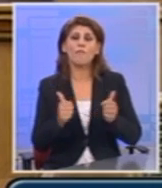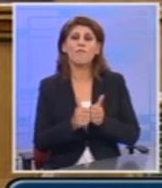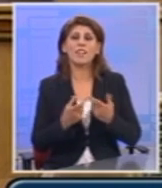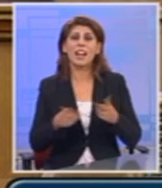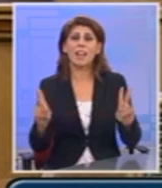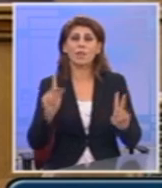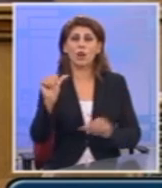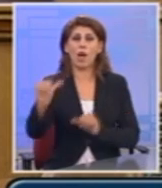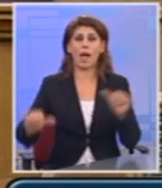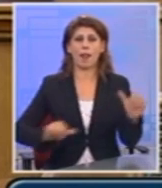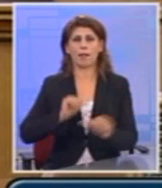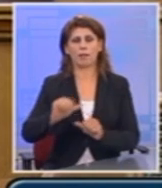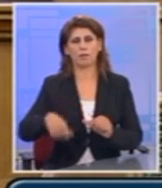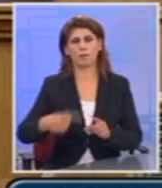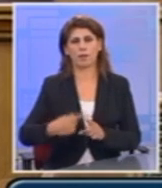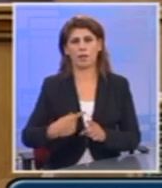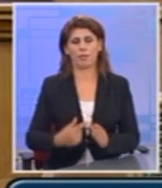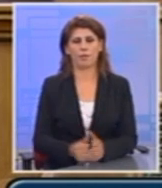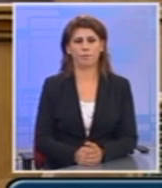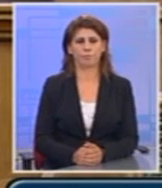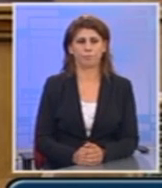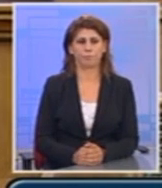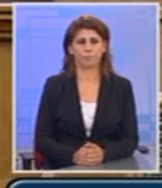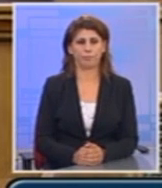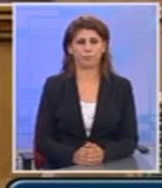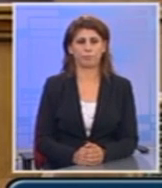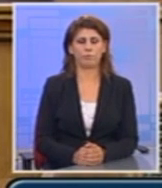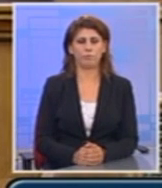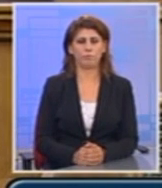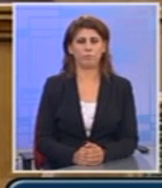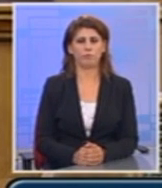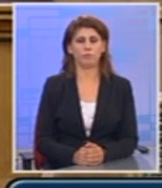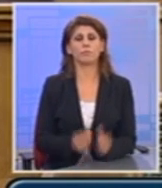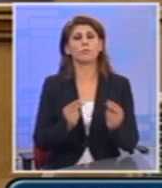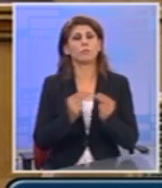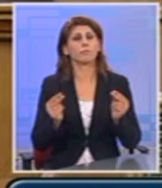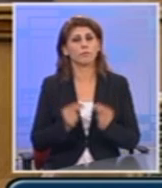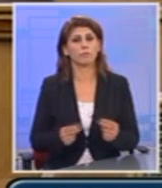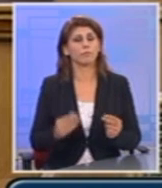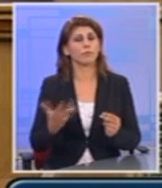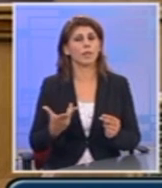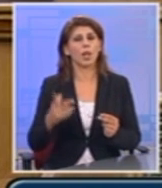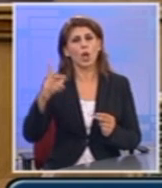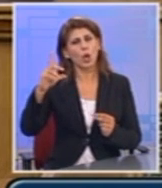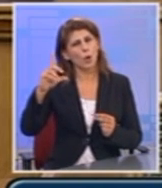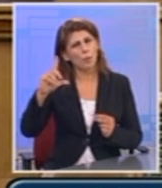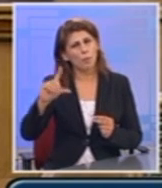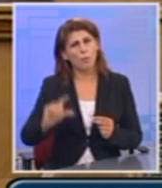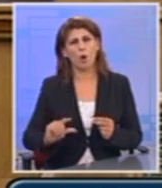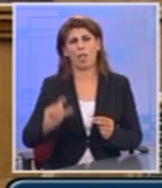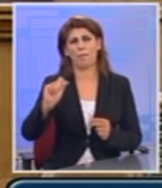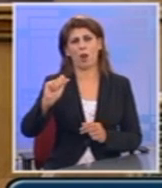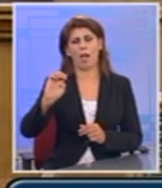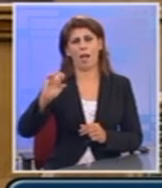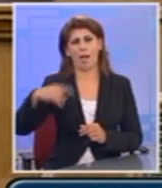αλλαγών στην ελλάδα το αποτέλεσμα ήταν ότι ήταν πολύ χαμηλότερο το αεπ από